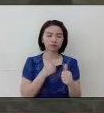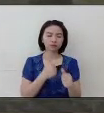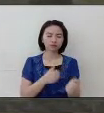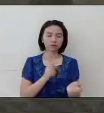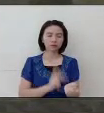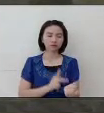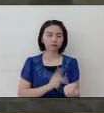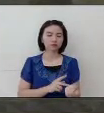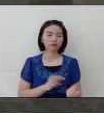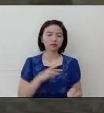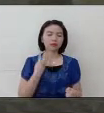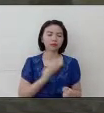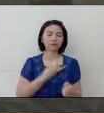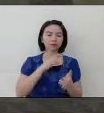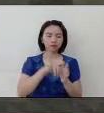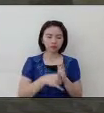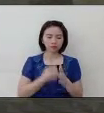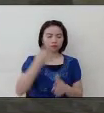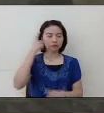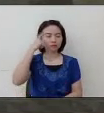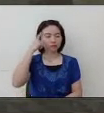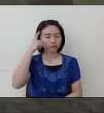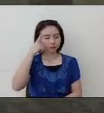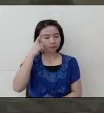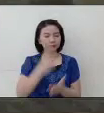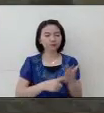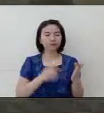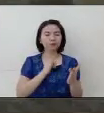We'll just think what is right.